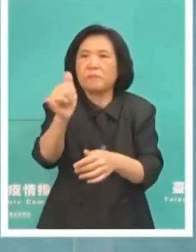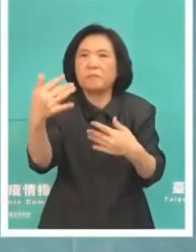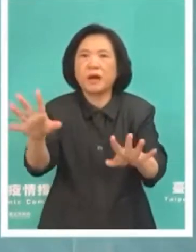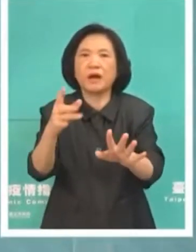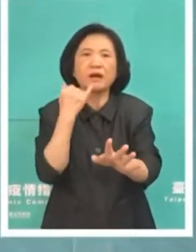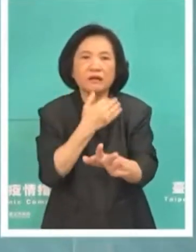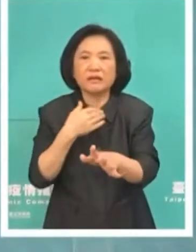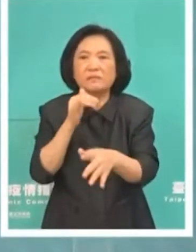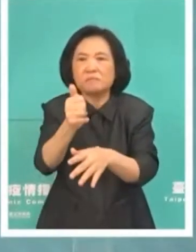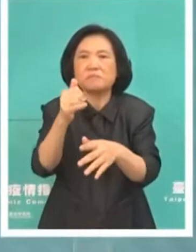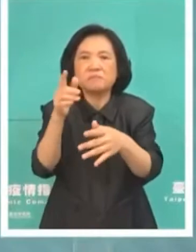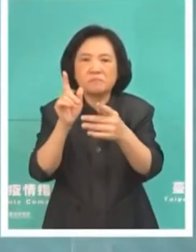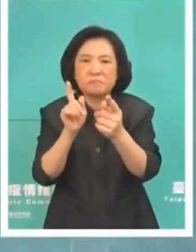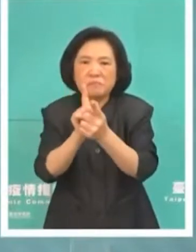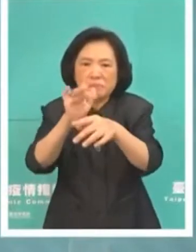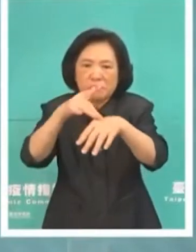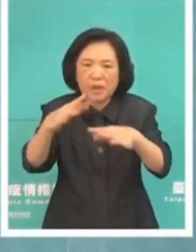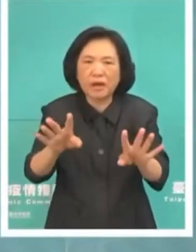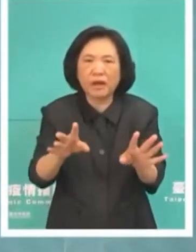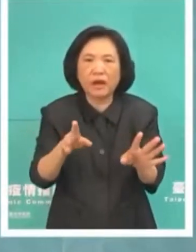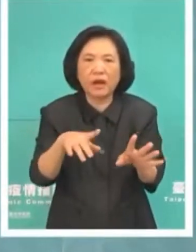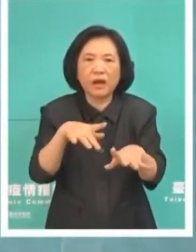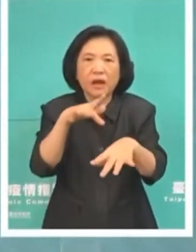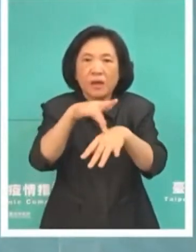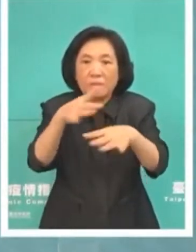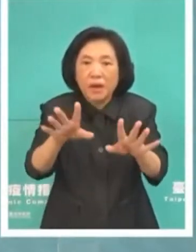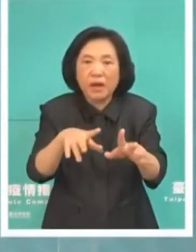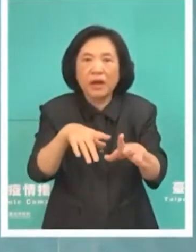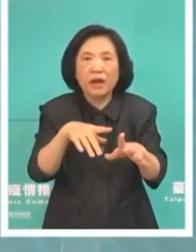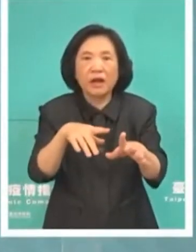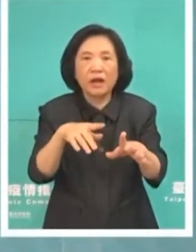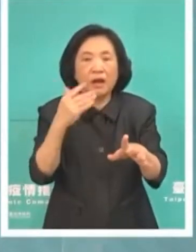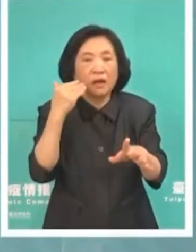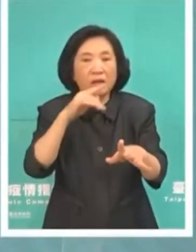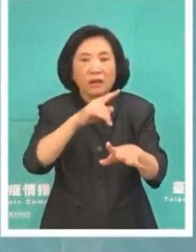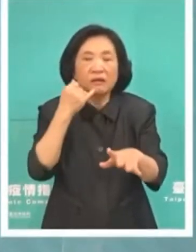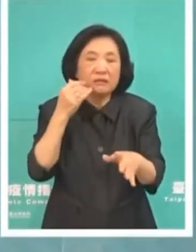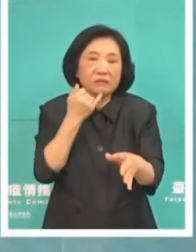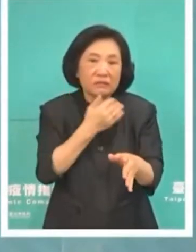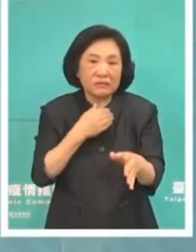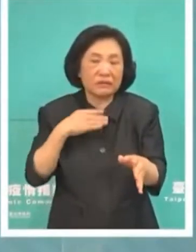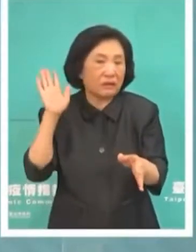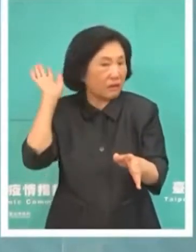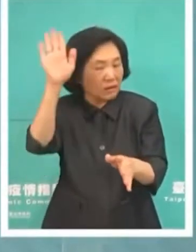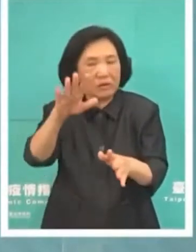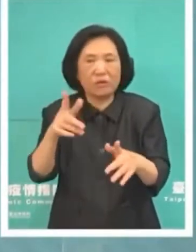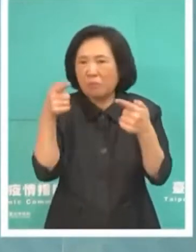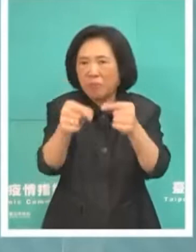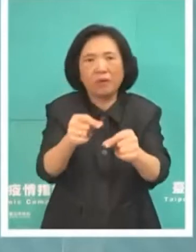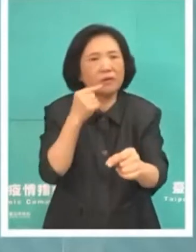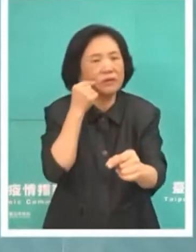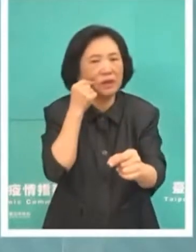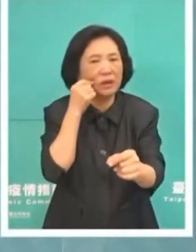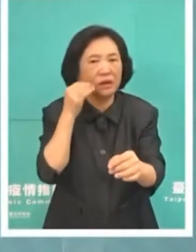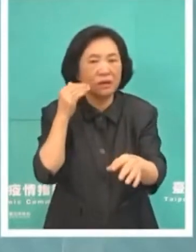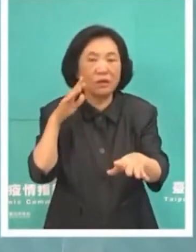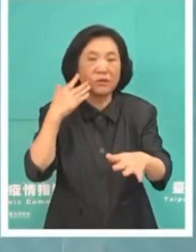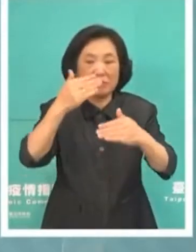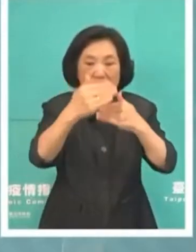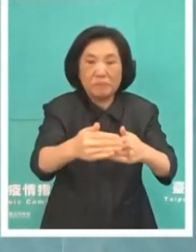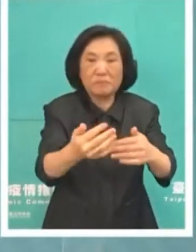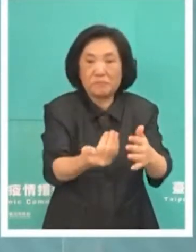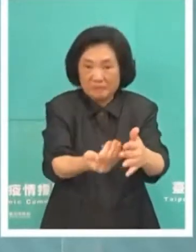人了，那这样永远这个疫情就不会结束，永远就是。比方说十个就用，因为他在被隔离之前就传染一